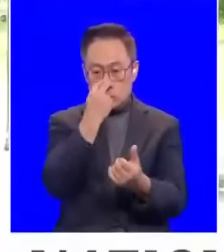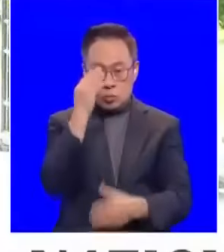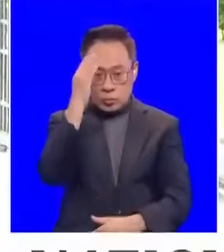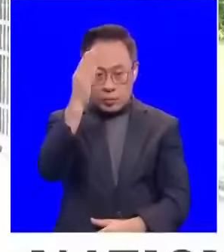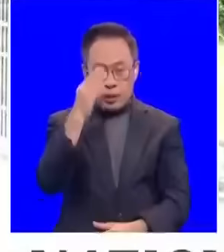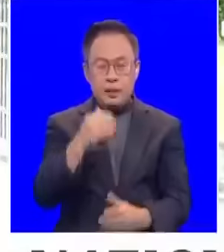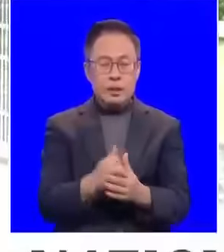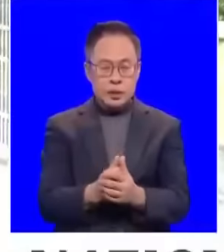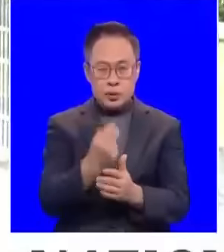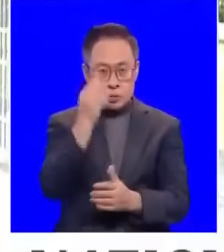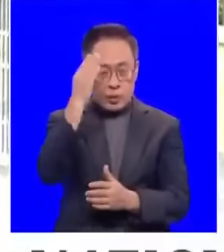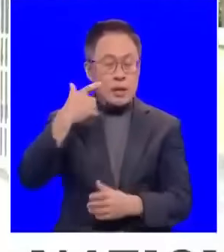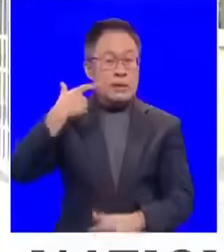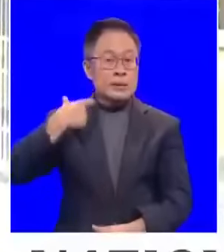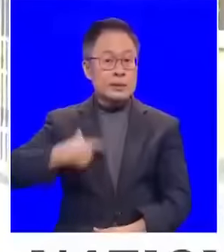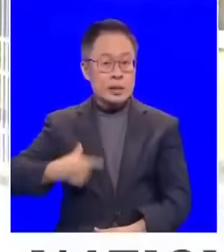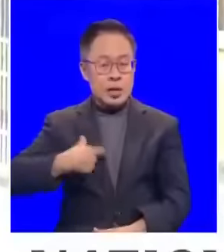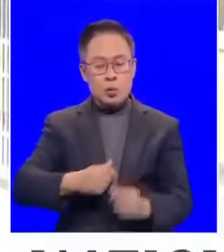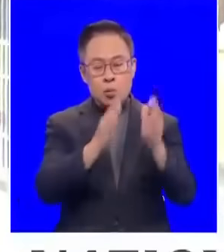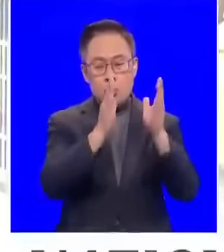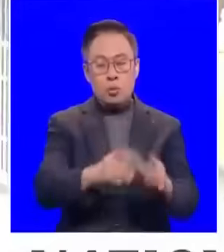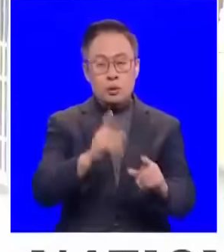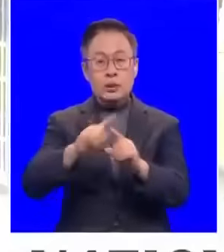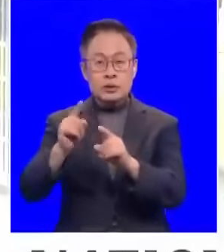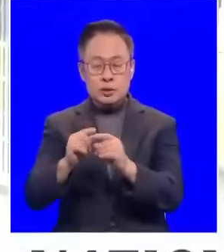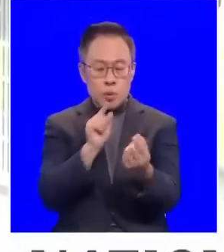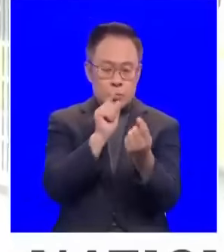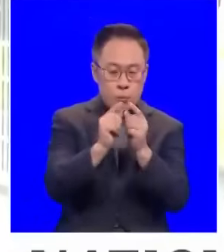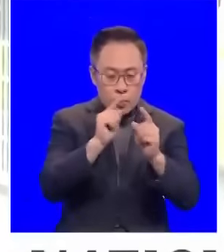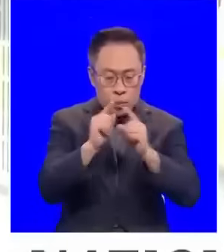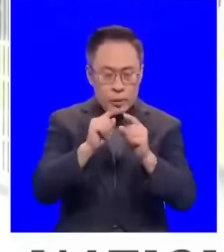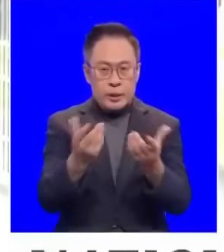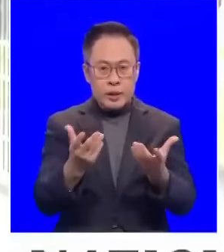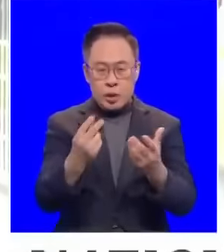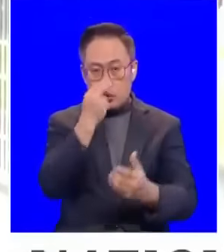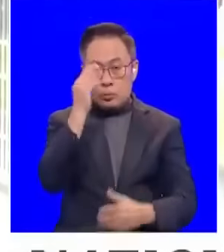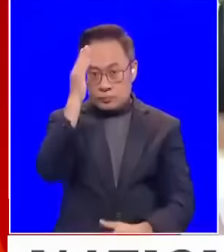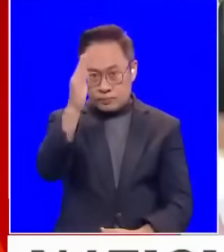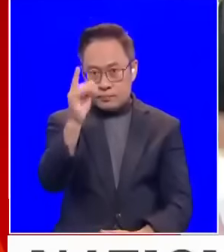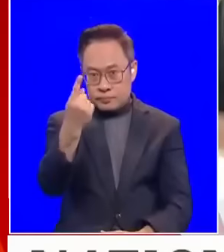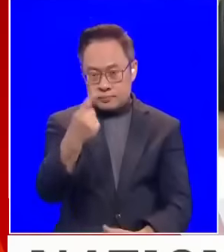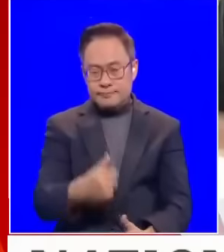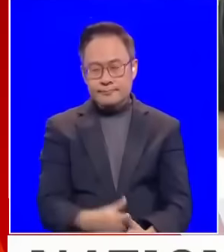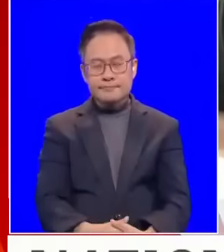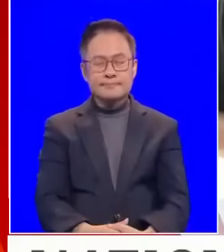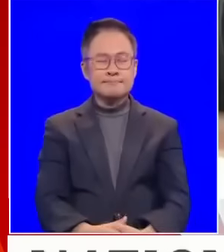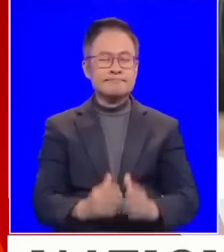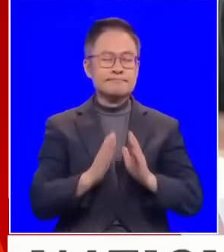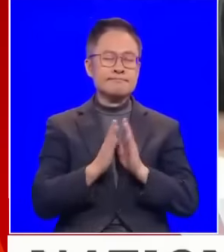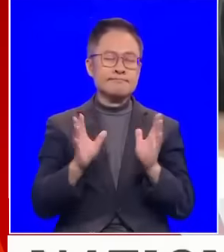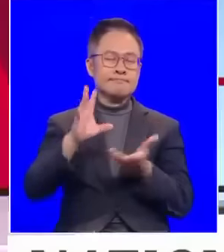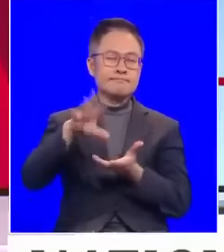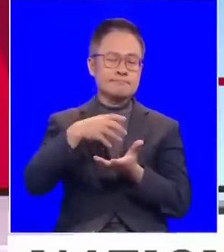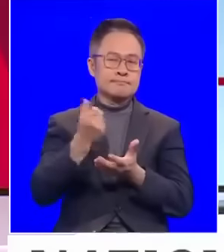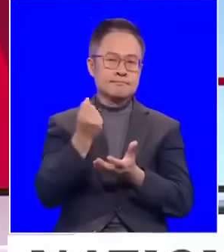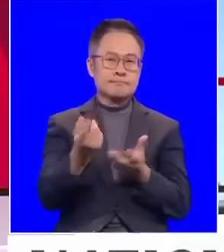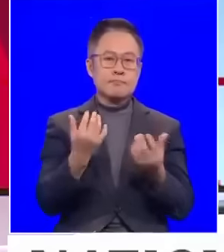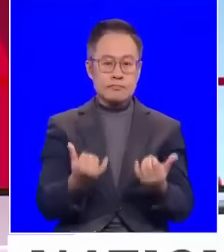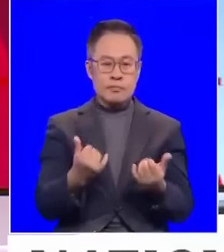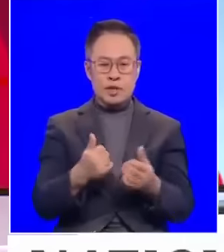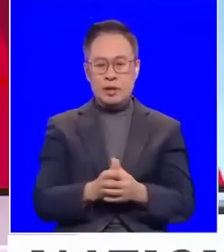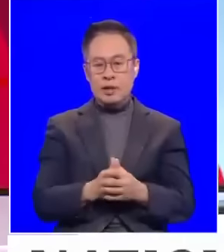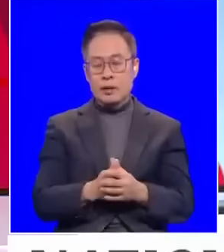จากนี้จะมีทนายของบุคคลใดที่เดินทางเข้าเยี่ยมบ้างครับ ค่ะขอบคุณคุณอิทธิพัฒน์ปิ่นละโรจน์นะคะคือเรื่องของ